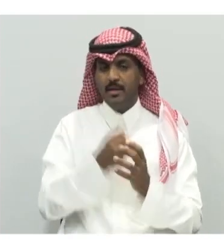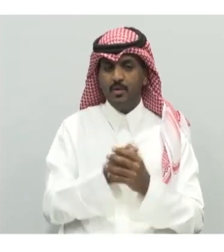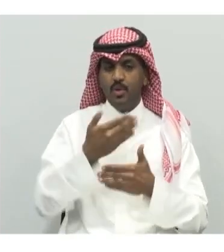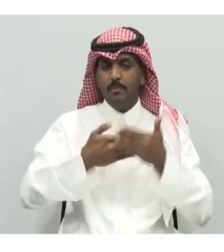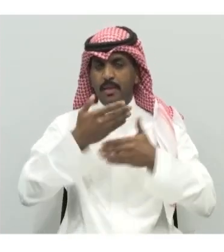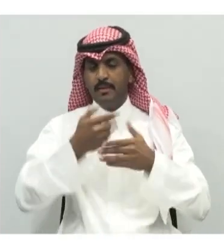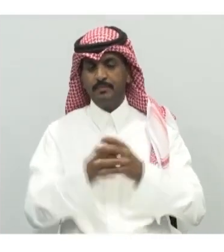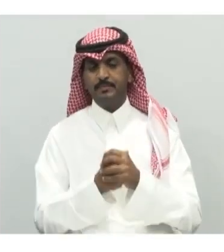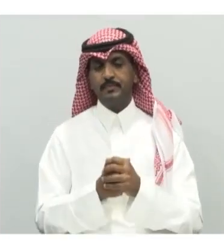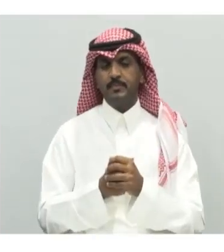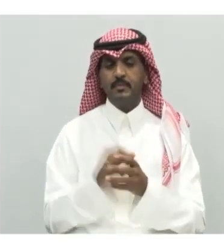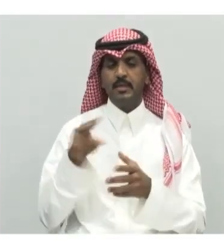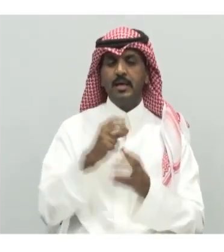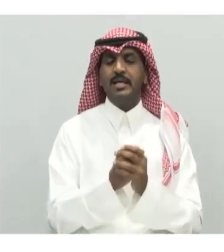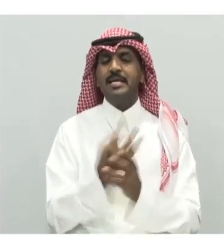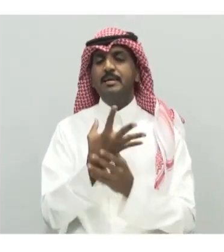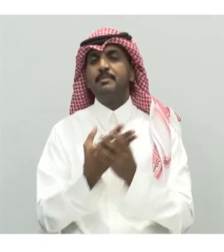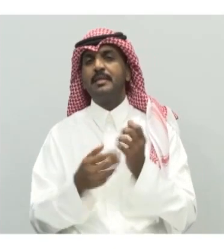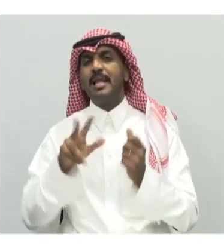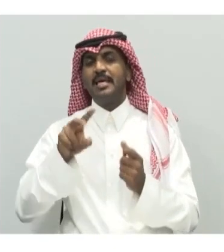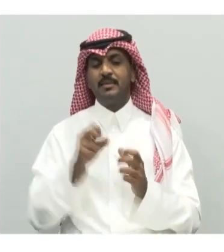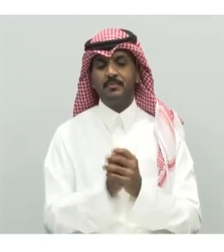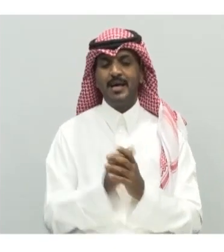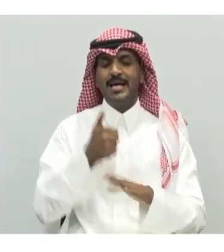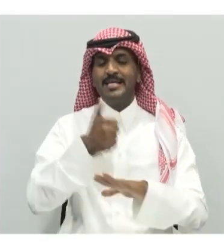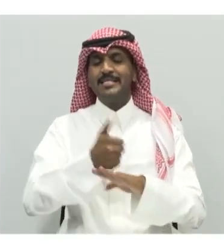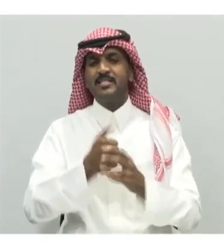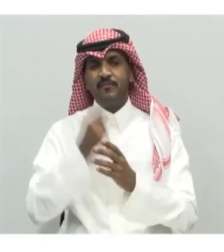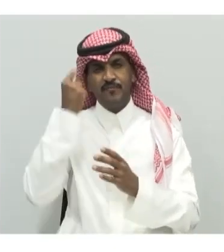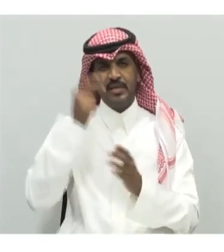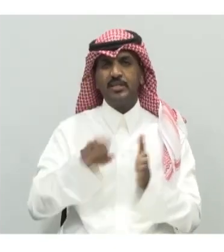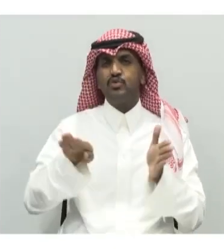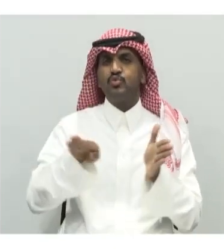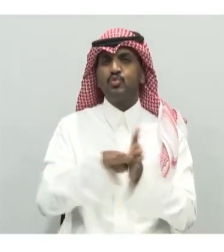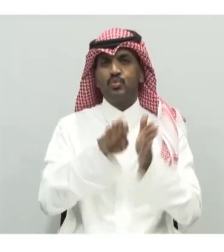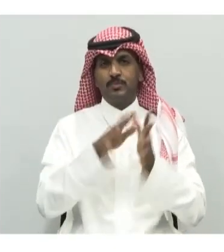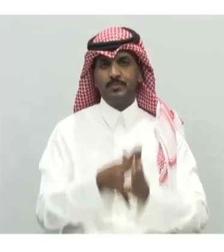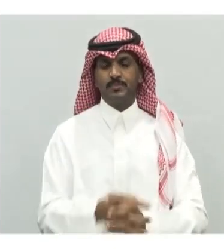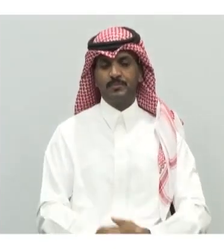مثال على ذلك ابن الهيثم الذي اسس فكره السدود